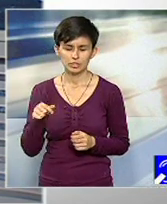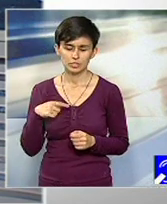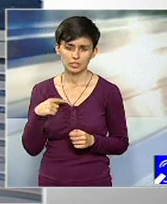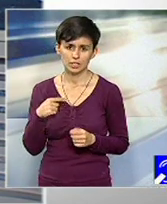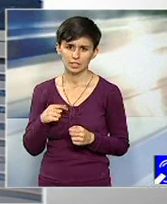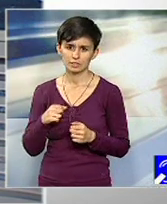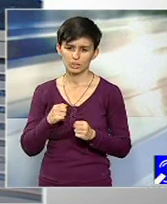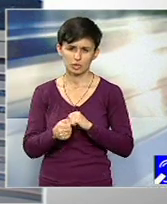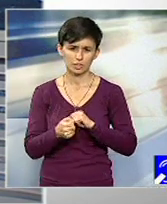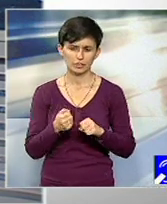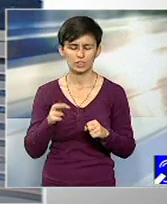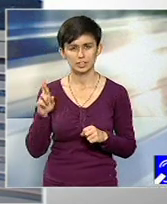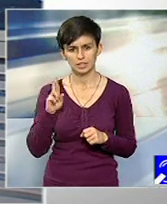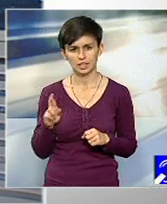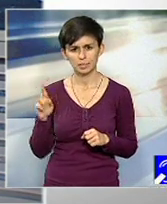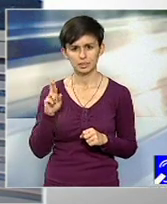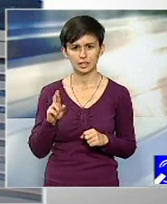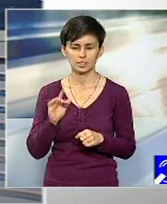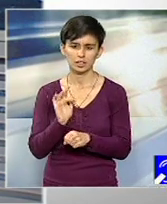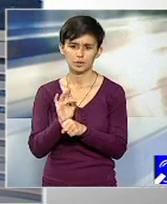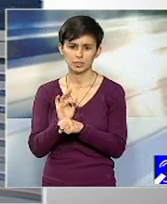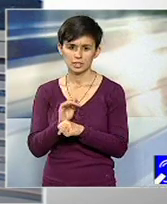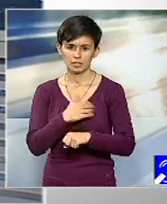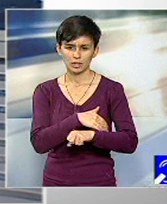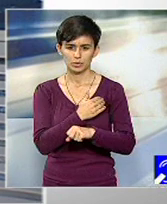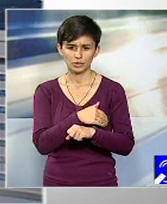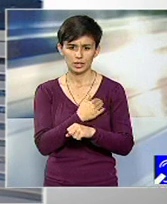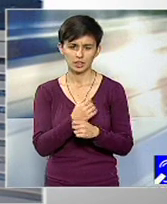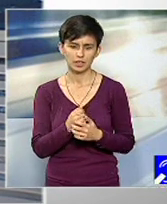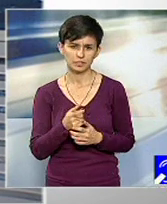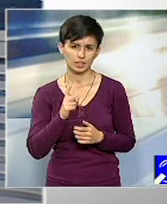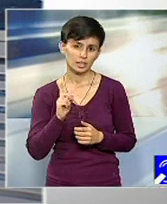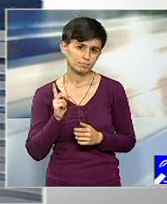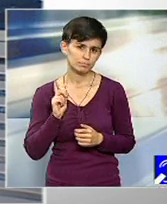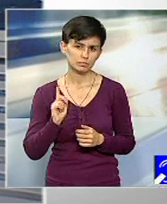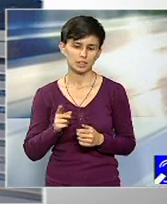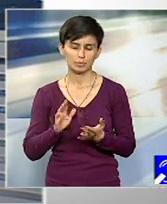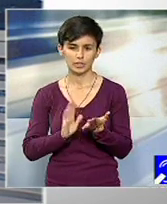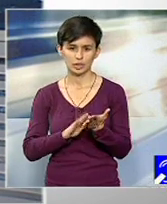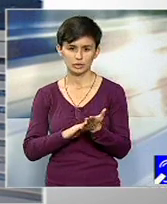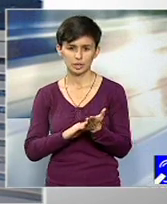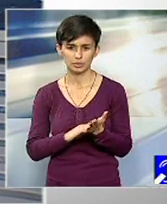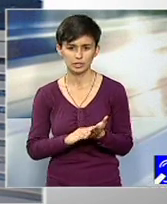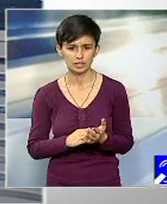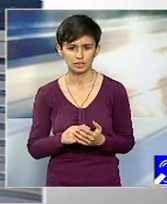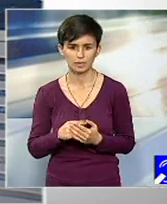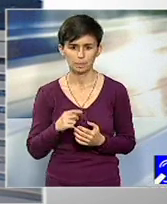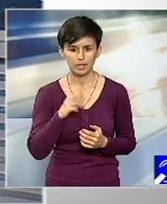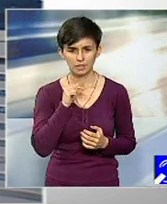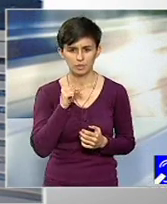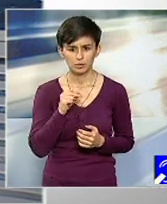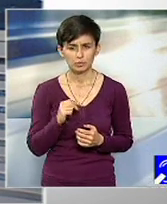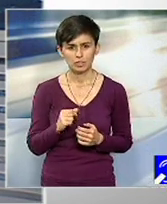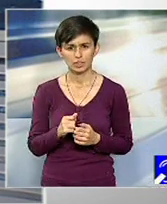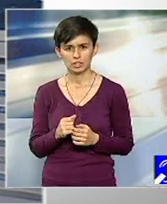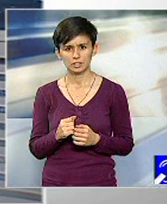o violență repetată împotriva unui elev, nu e neapărat să aibă un motiv conflictul în acest sens, este vorba doar de